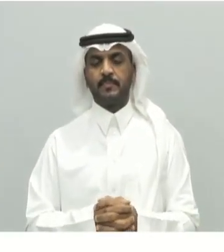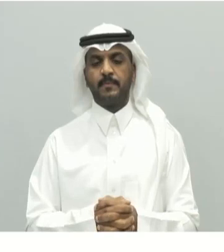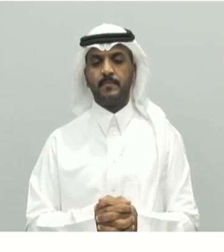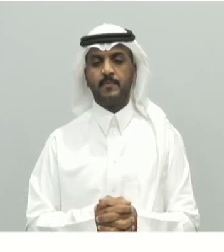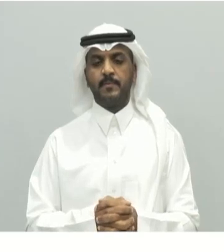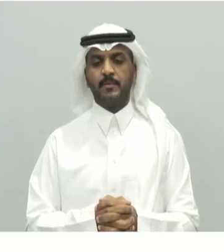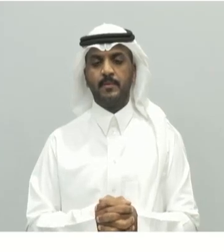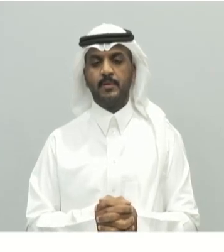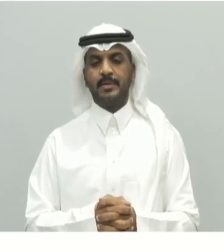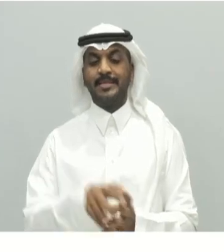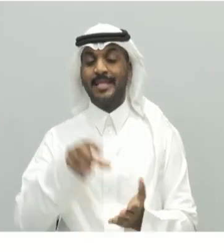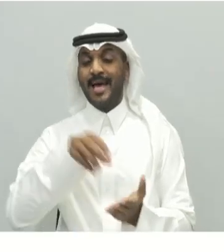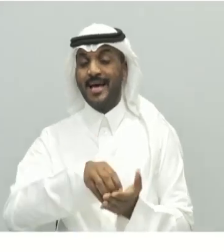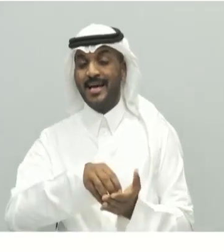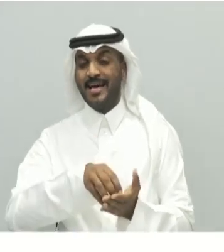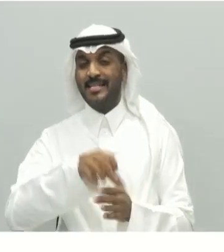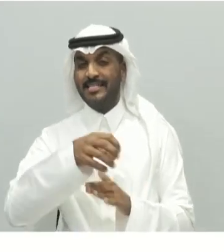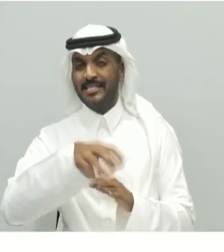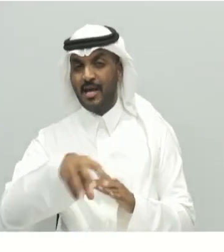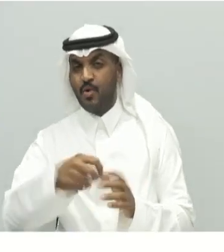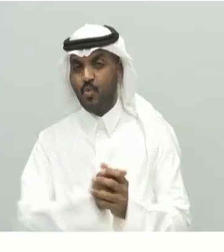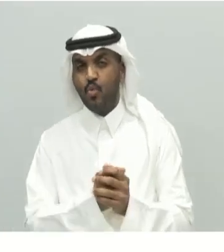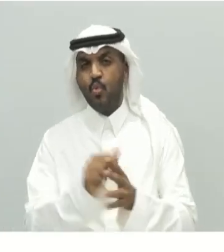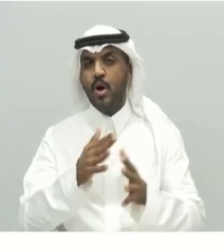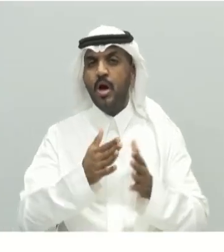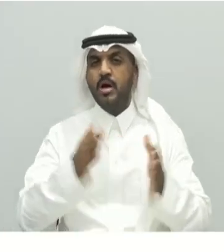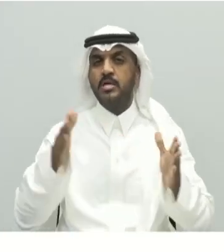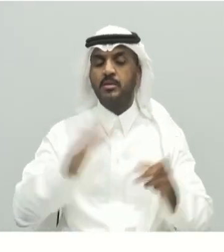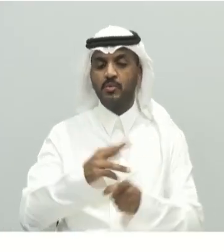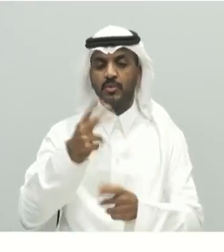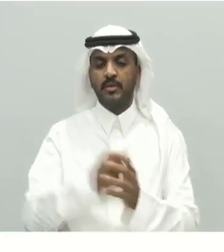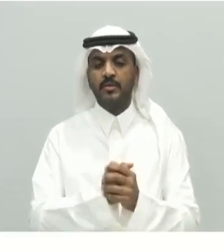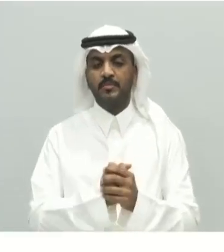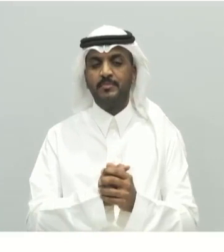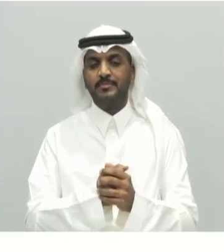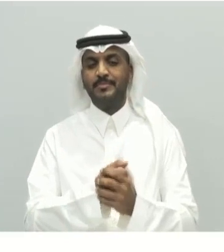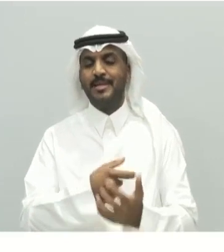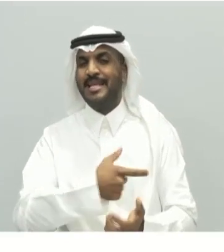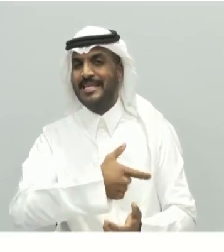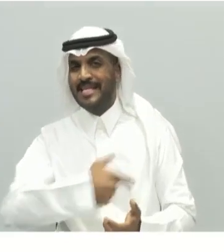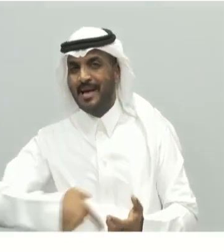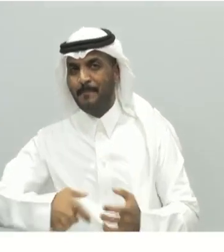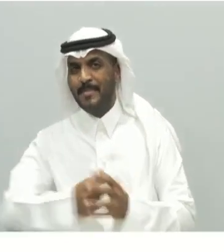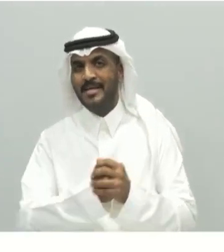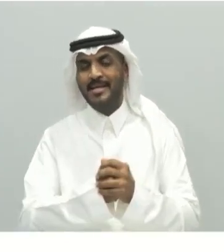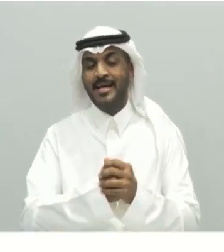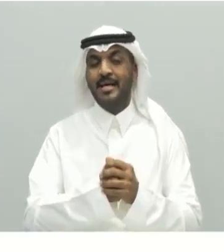التضاريس تقع اجزاء واسعه من الملك العربيه السعوديه ضمن الحزام